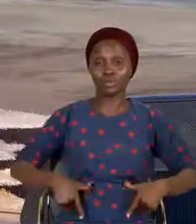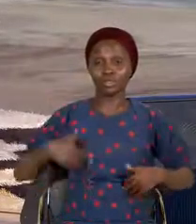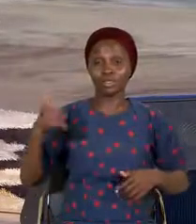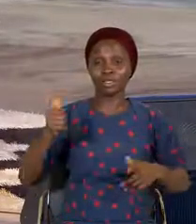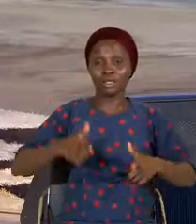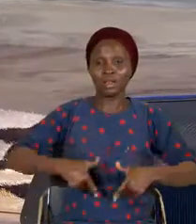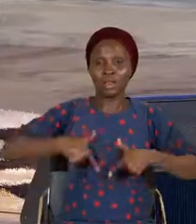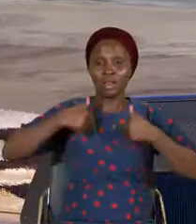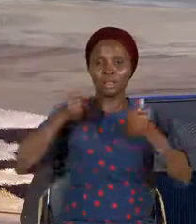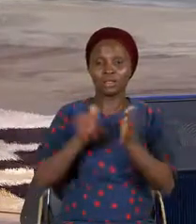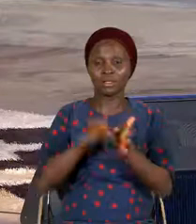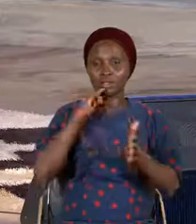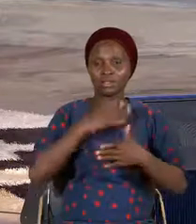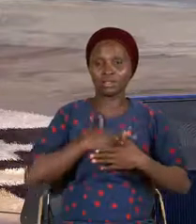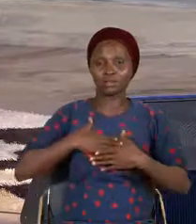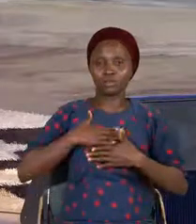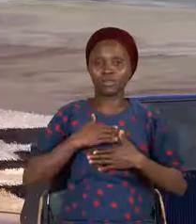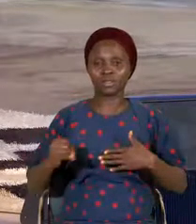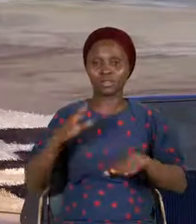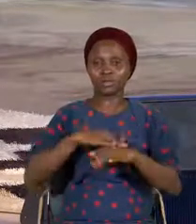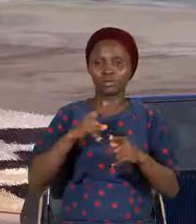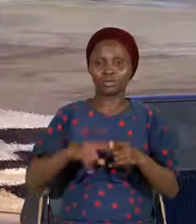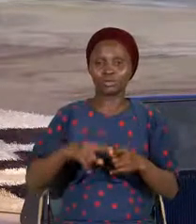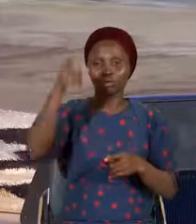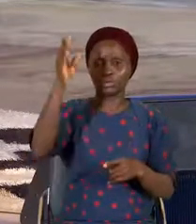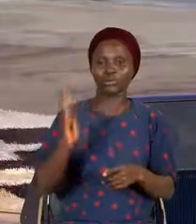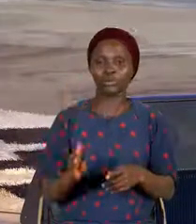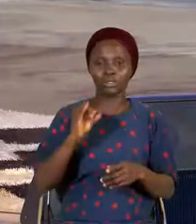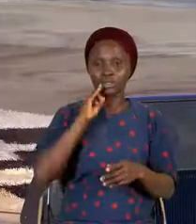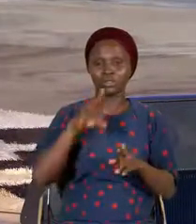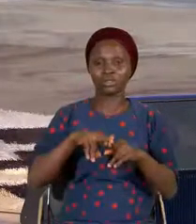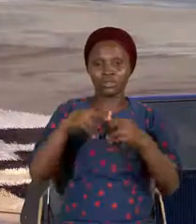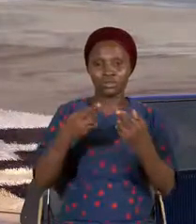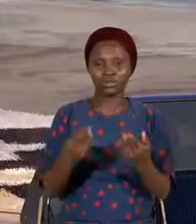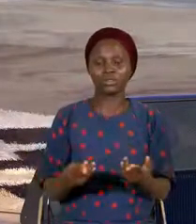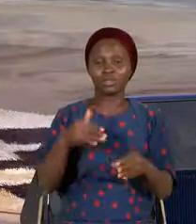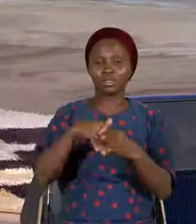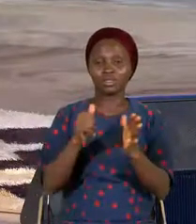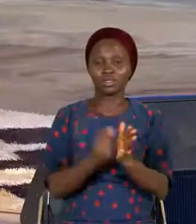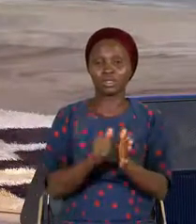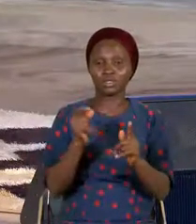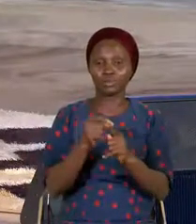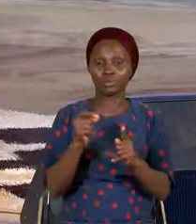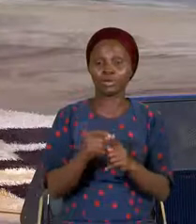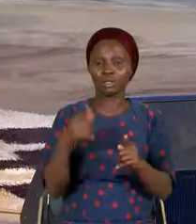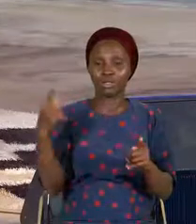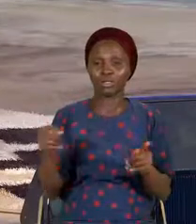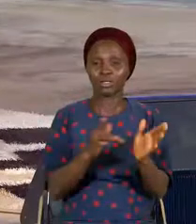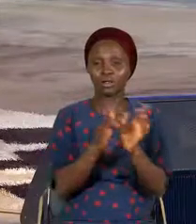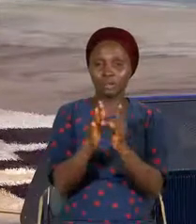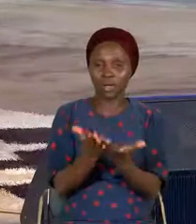mener une vie qui plaît à Dieu est révélée dans cette parole, la